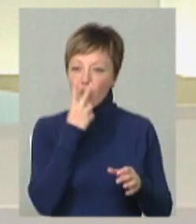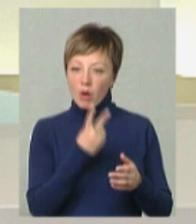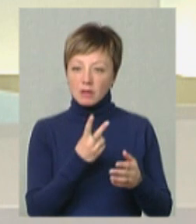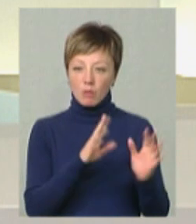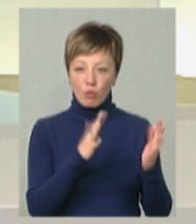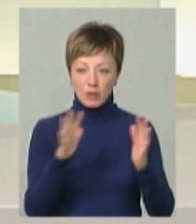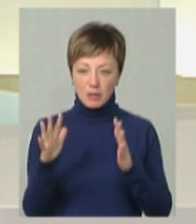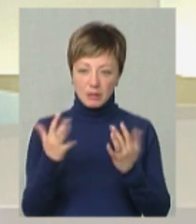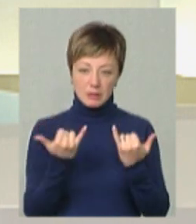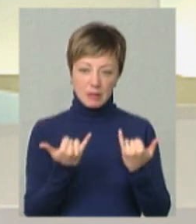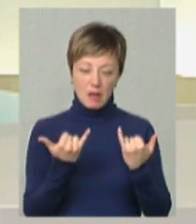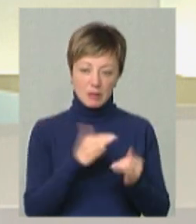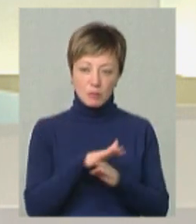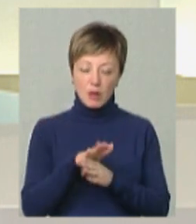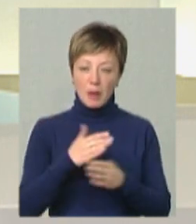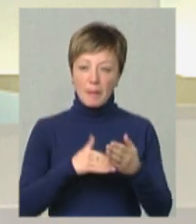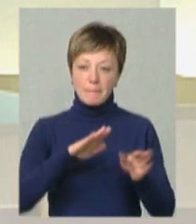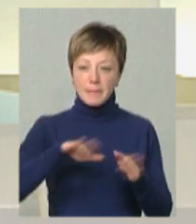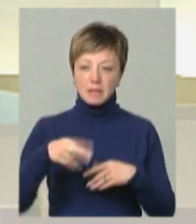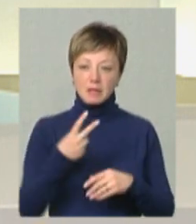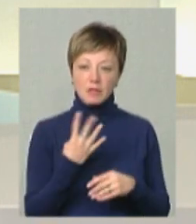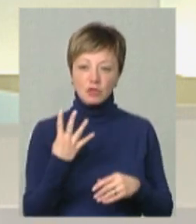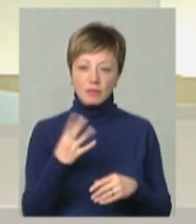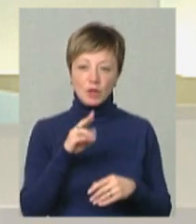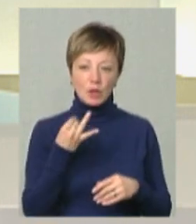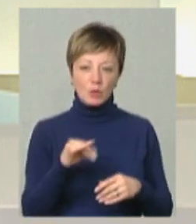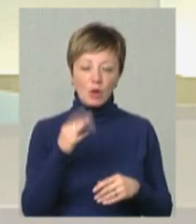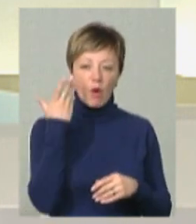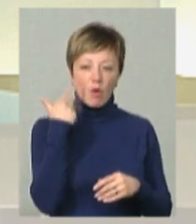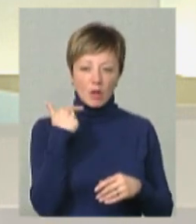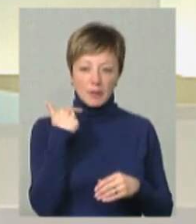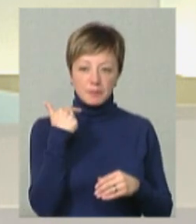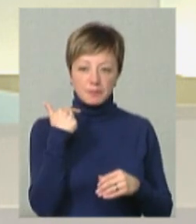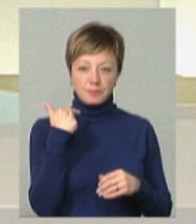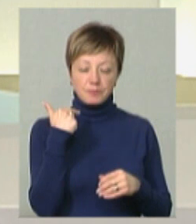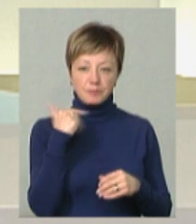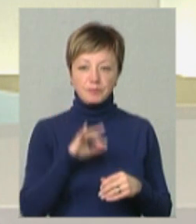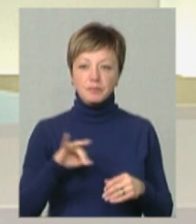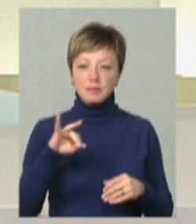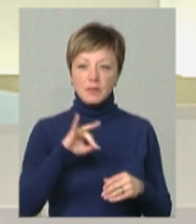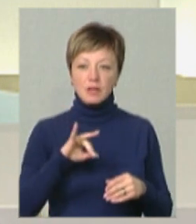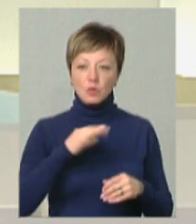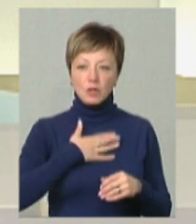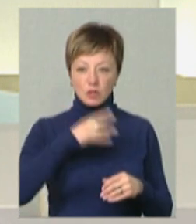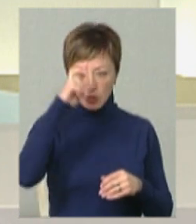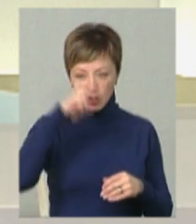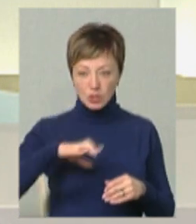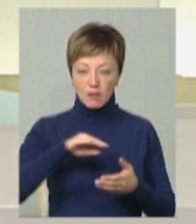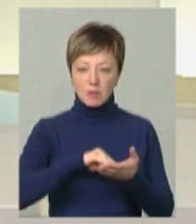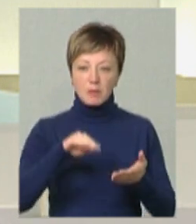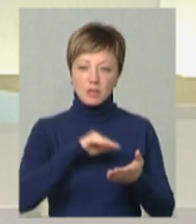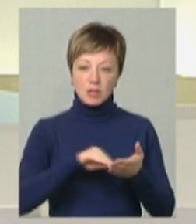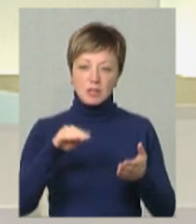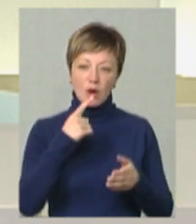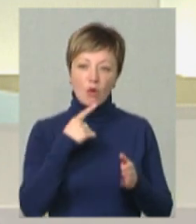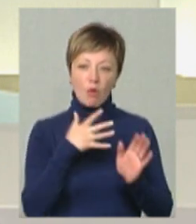які відбуваються зараз, після 24 лютого, коли історія нашої держави пишеться кров'ю.